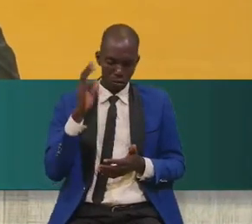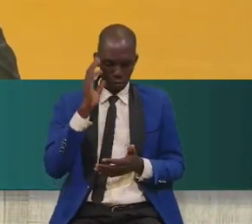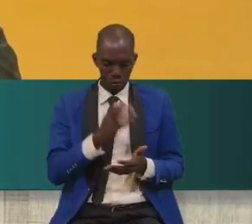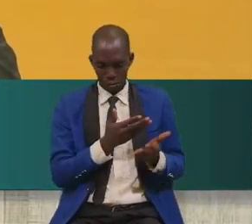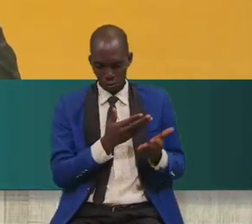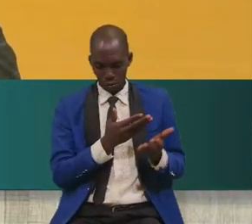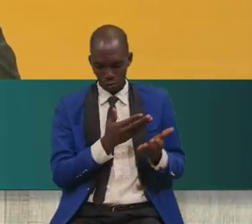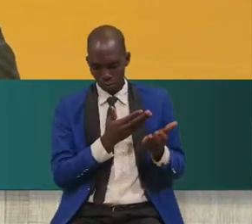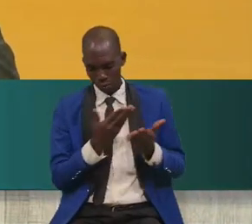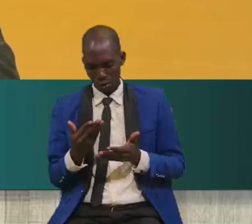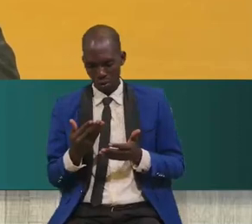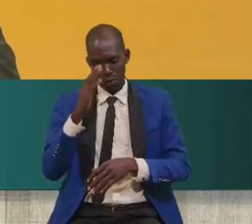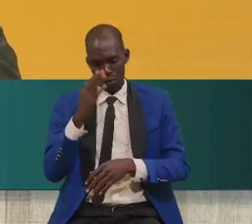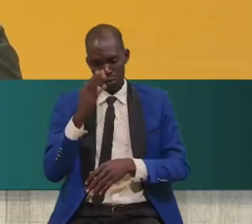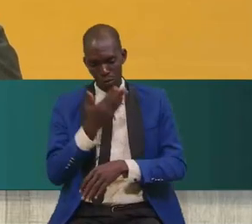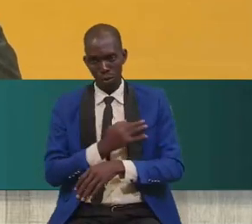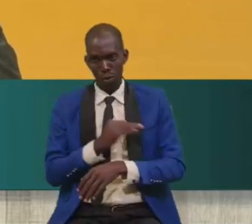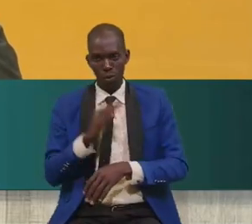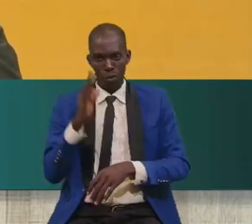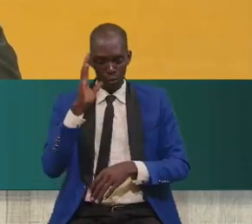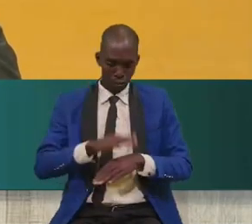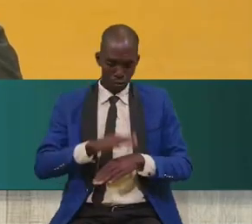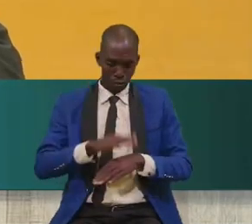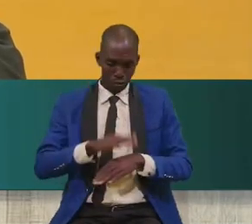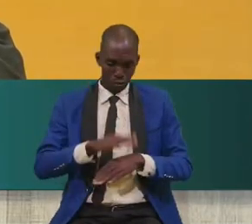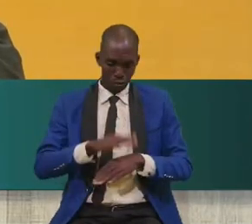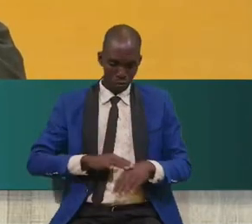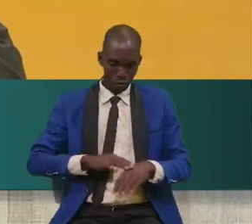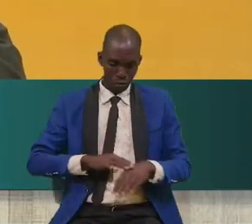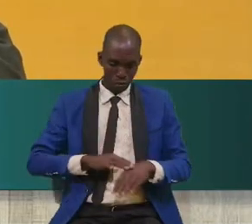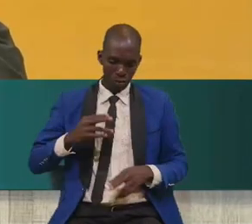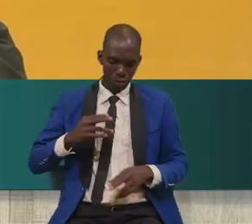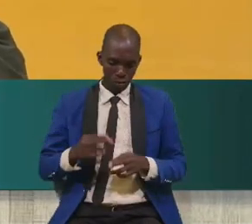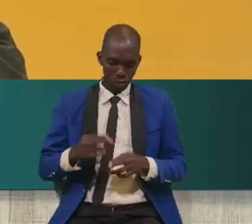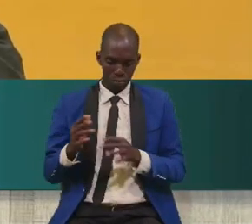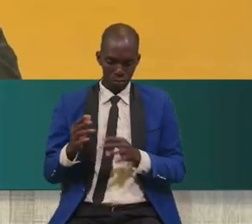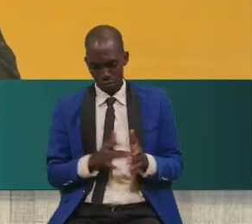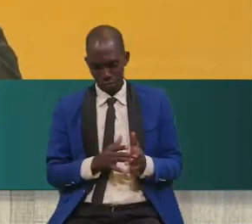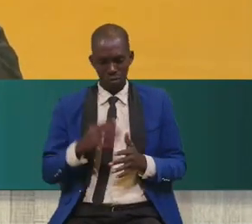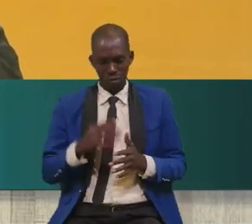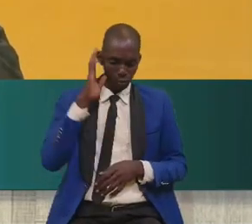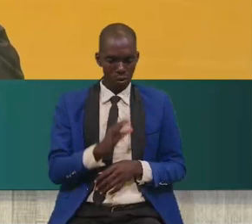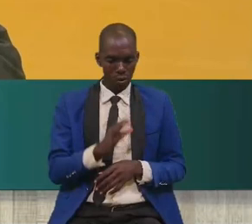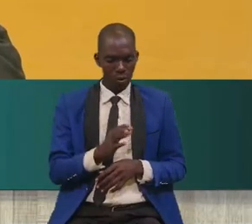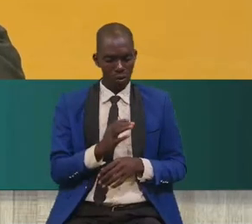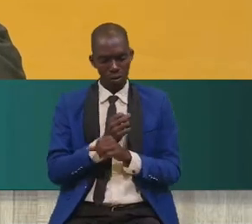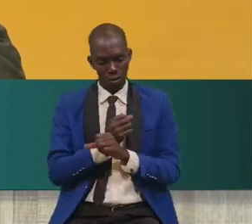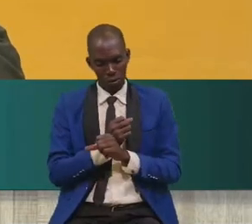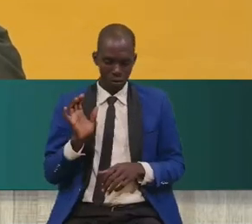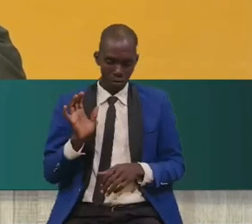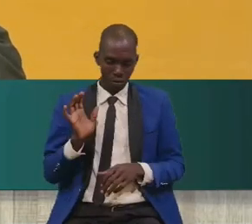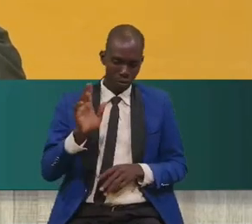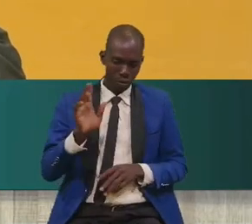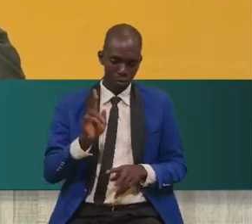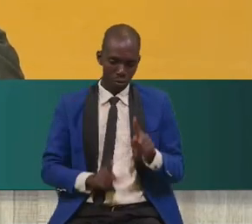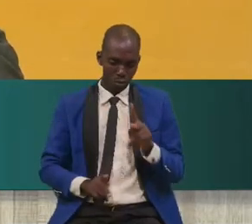elle enfantera un fils et tu appelleras son nom Jésus. C'est lui qui sauvera son peuple de ses